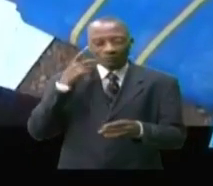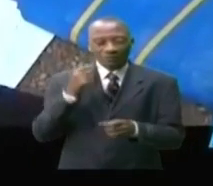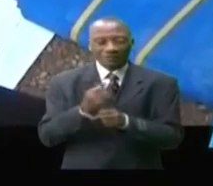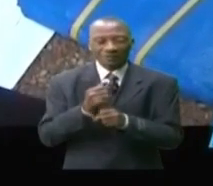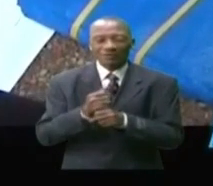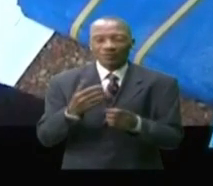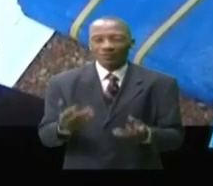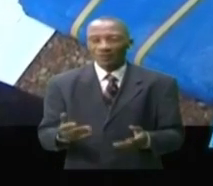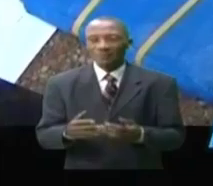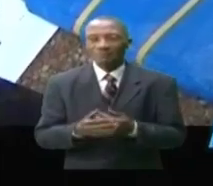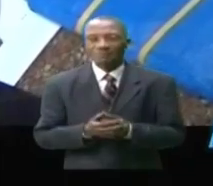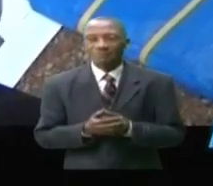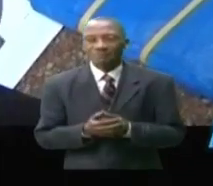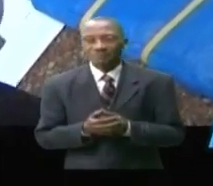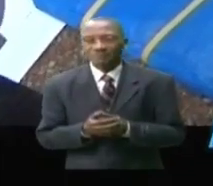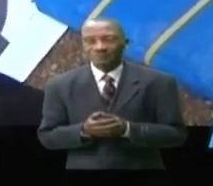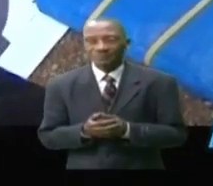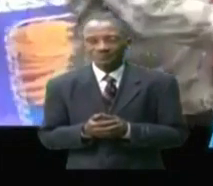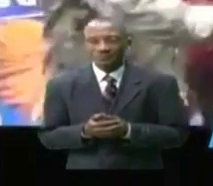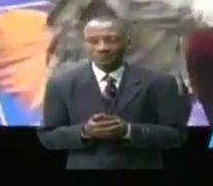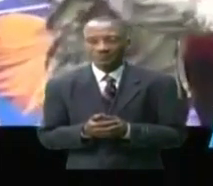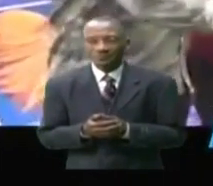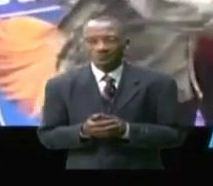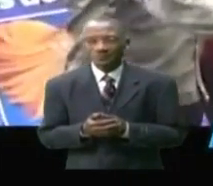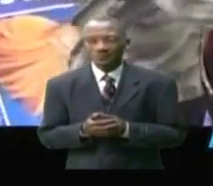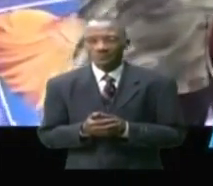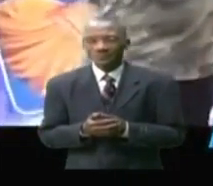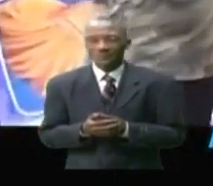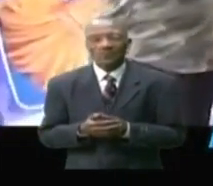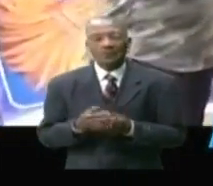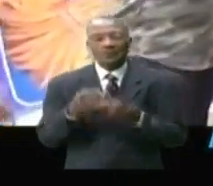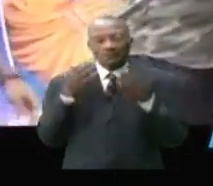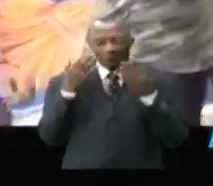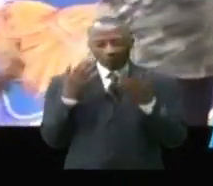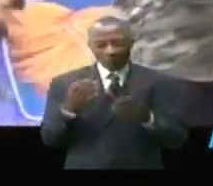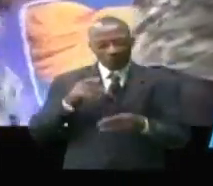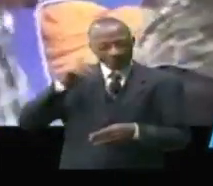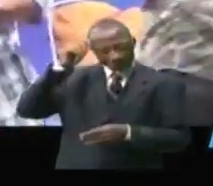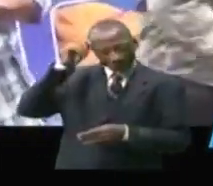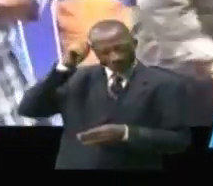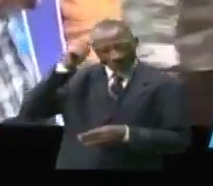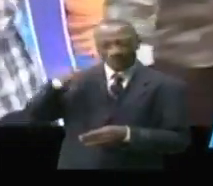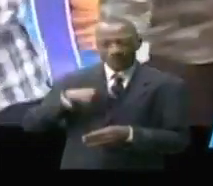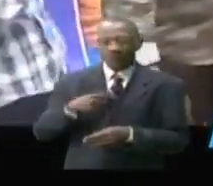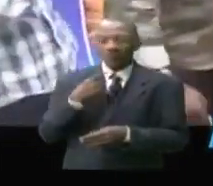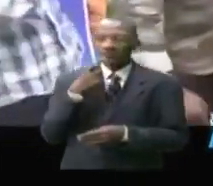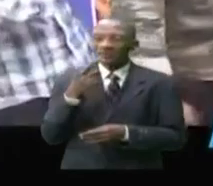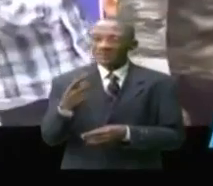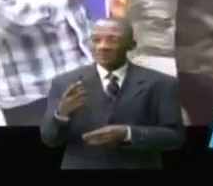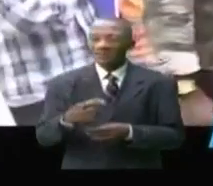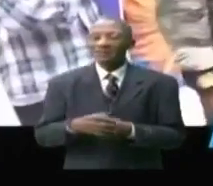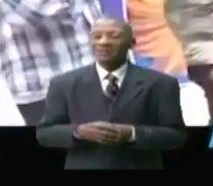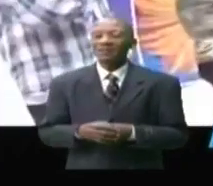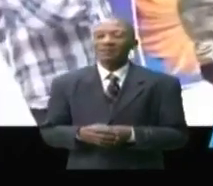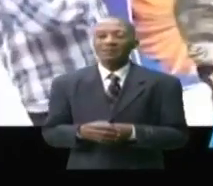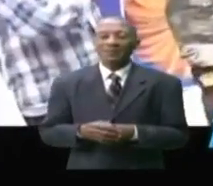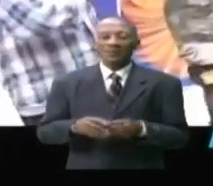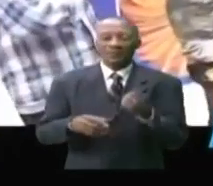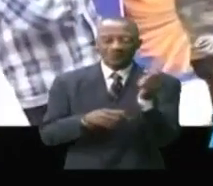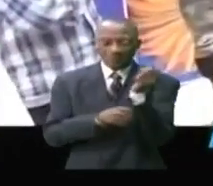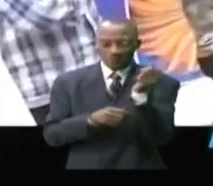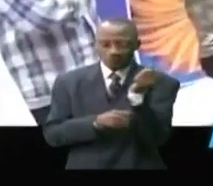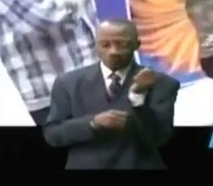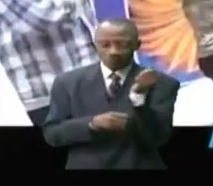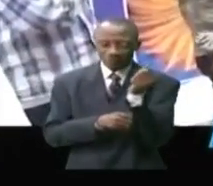C'est un don constitué de bâches et de perlons qui est remis aux abatteurs de bœufs du point kilométrique 9 route Bouta. Des